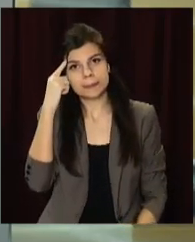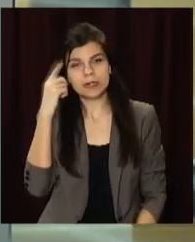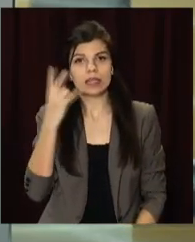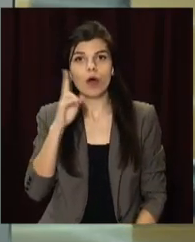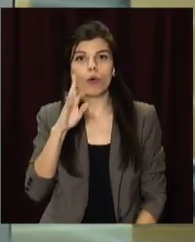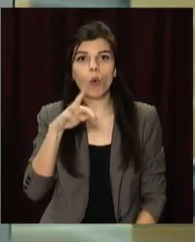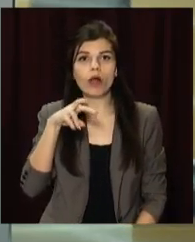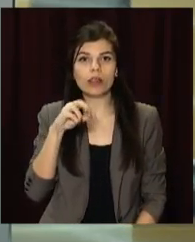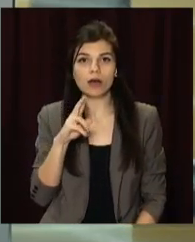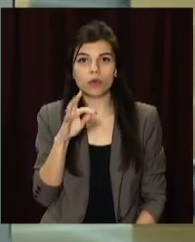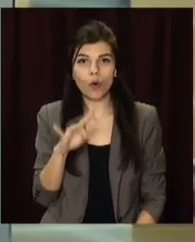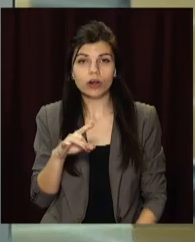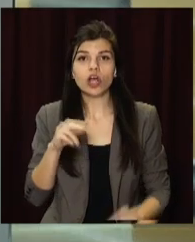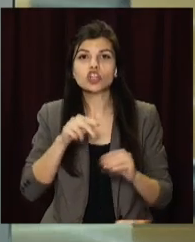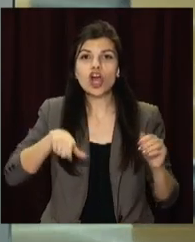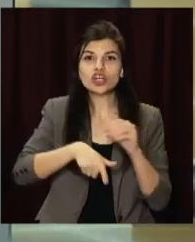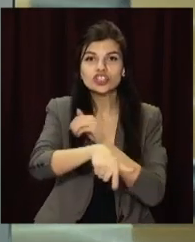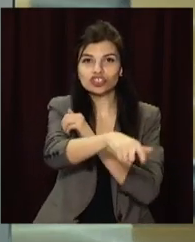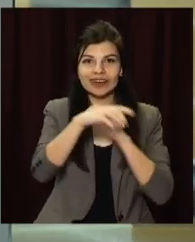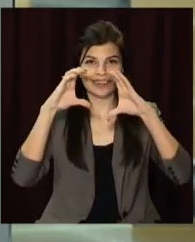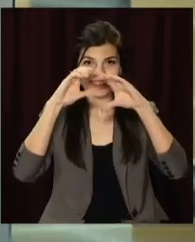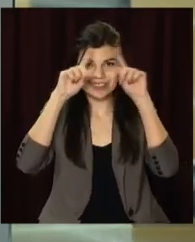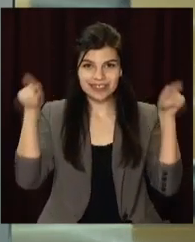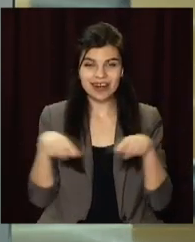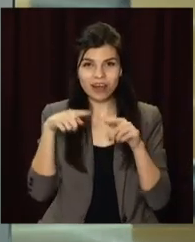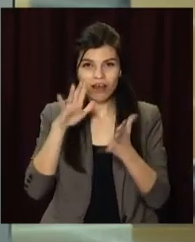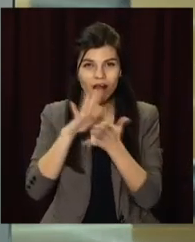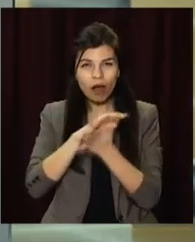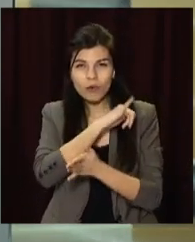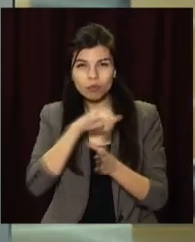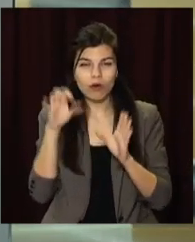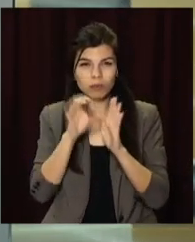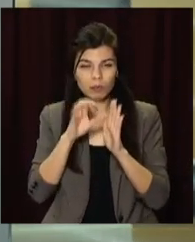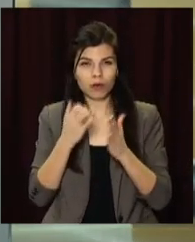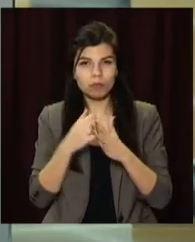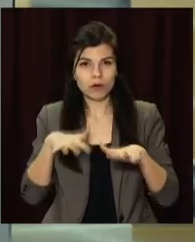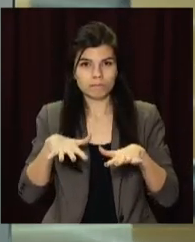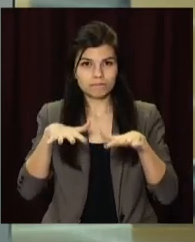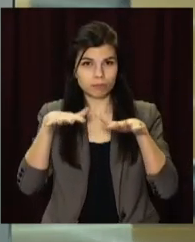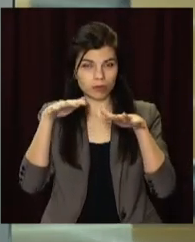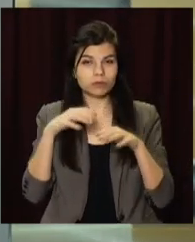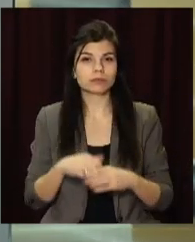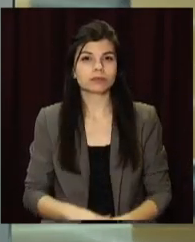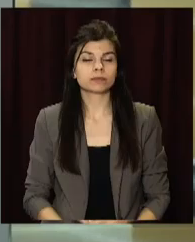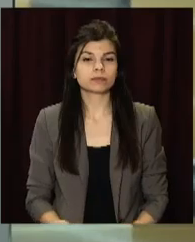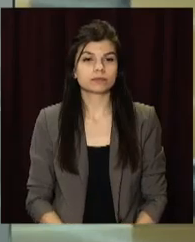чистити колектор, через який проходить річка. От тільки коли? Відповідь на це питання намагалися знайти журналісти «Відкритого».